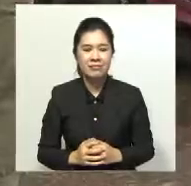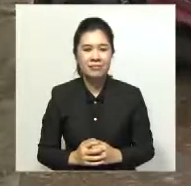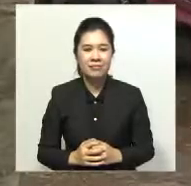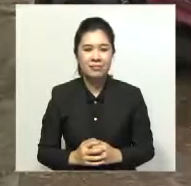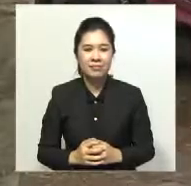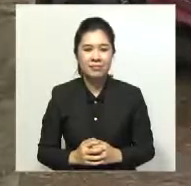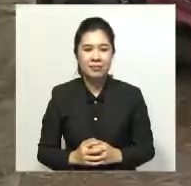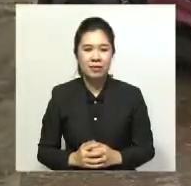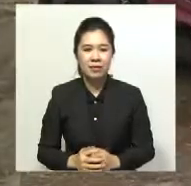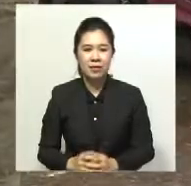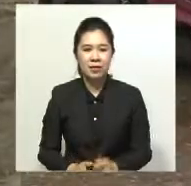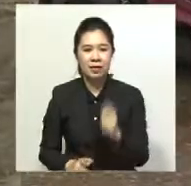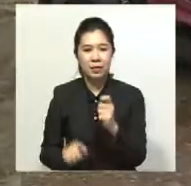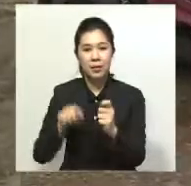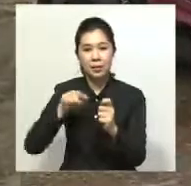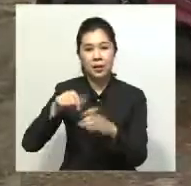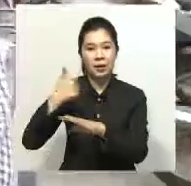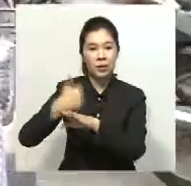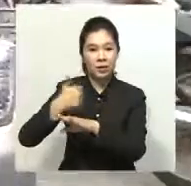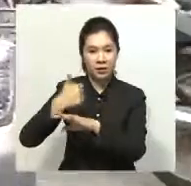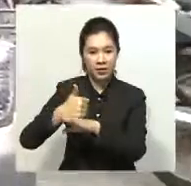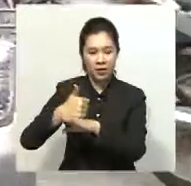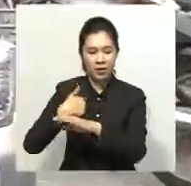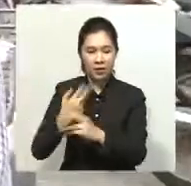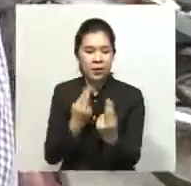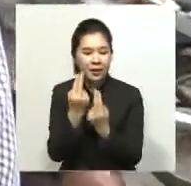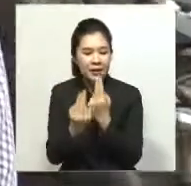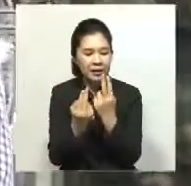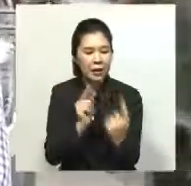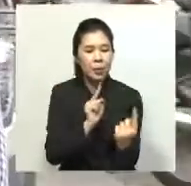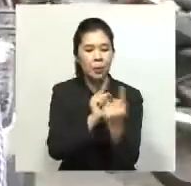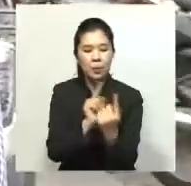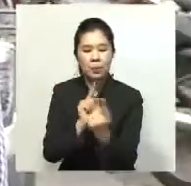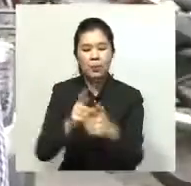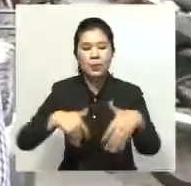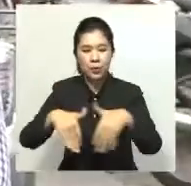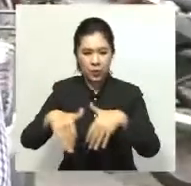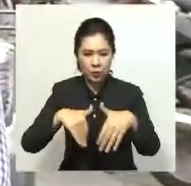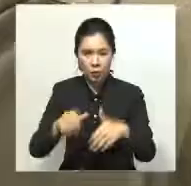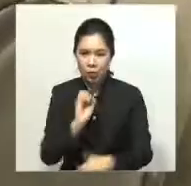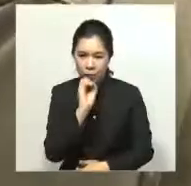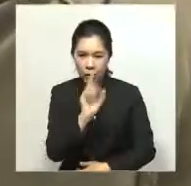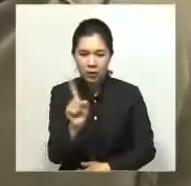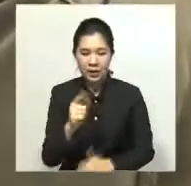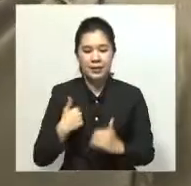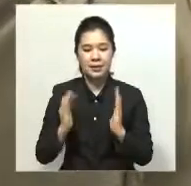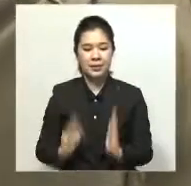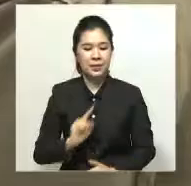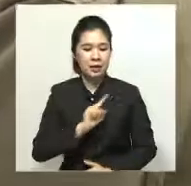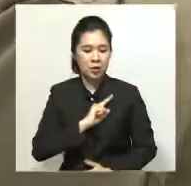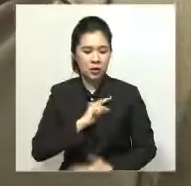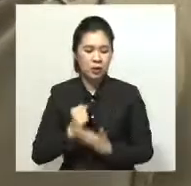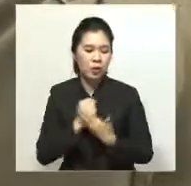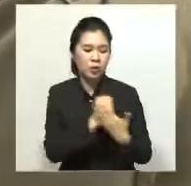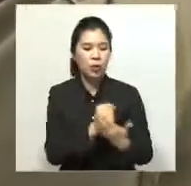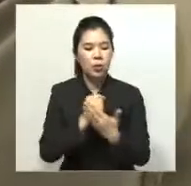ด้านนายอำเภอกบินบุรีวันนี้มาสำรวจน้ำแล้วก็เยี่ยมให้กำลังใจชาวบ้านพร้อมระบุว่าจะนำเจ้าหน้าที่เข้าช่วยเหลือทำความสะอาด